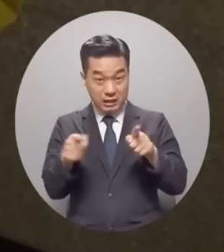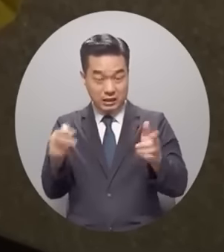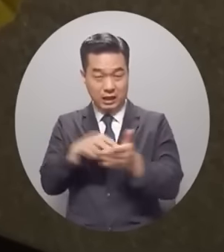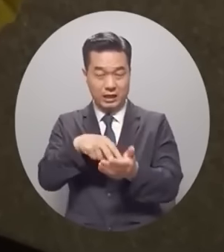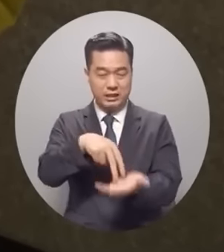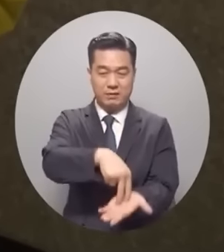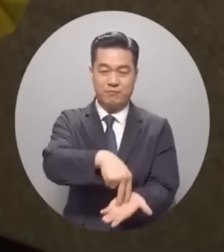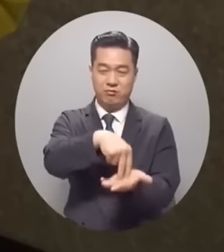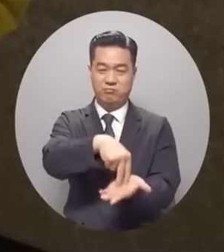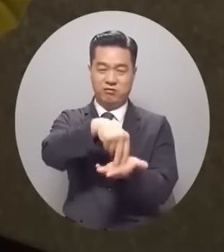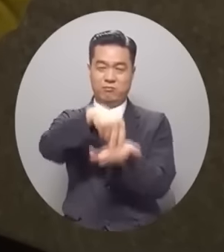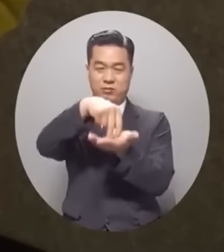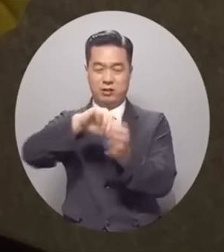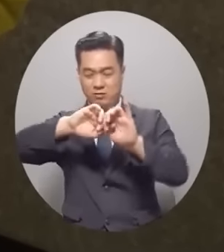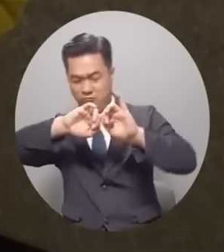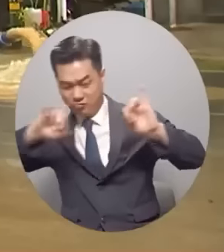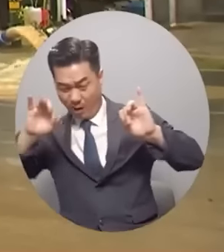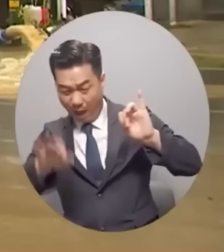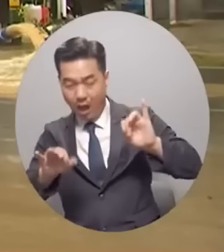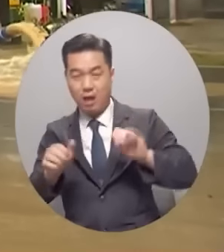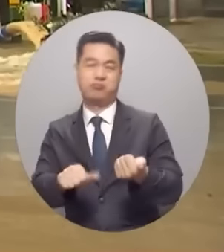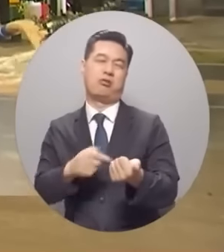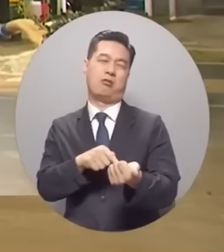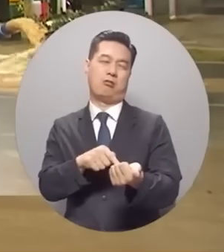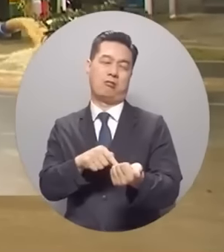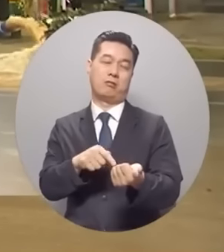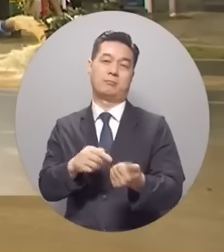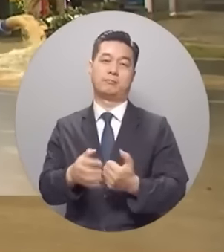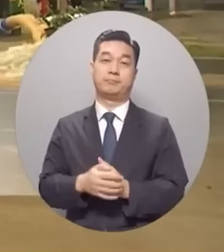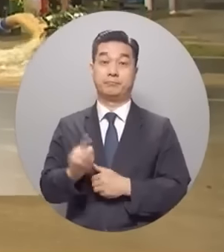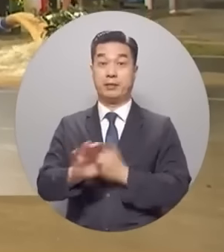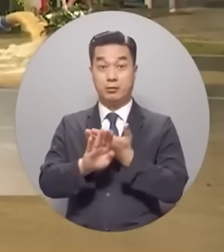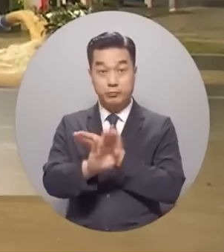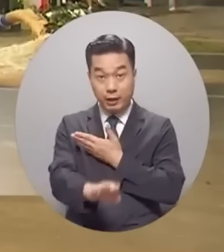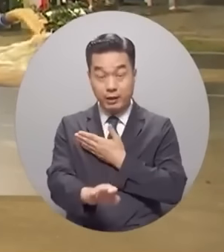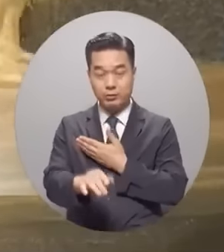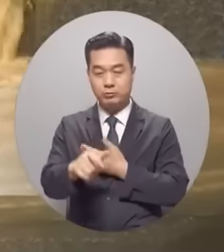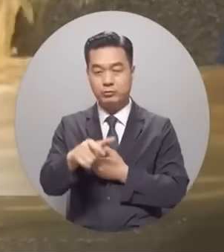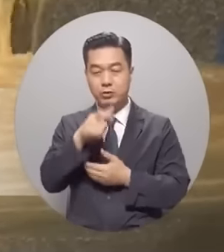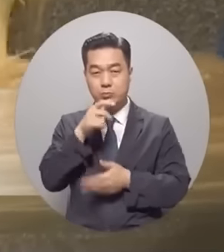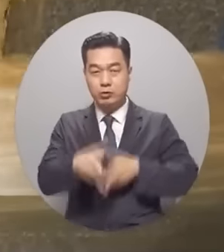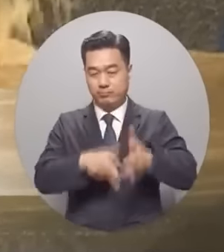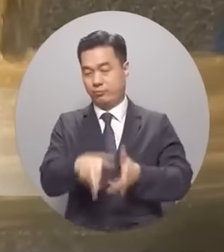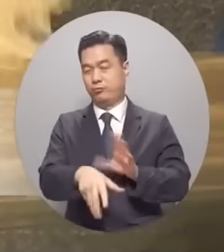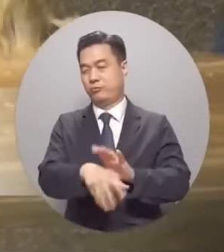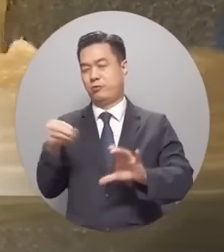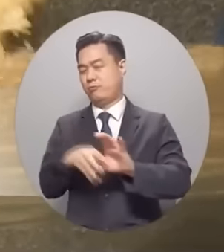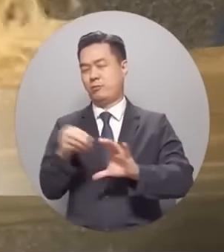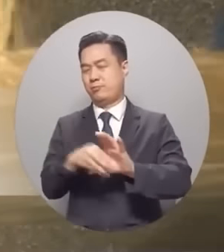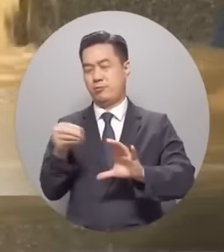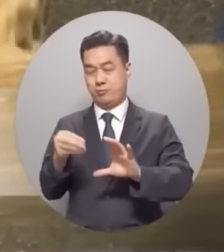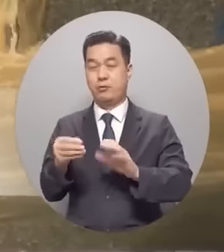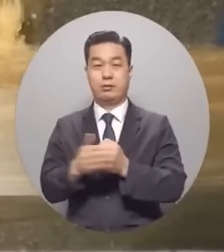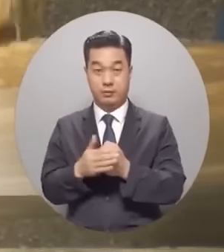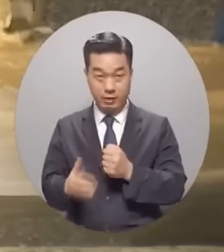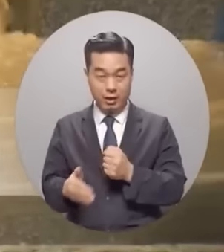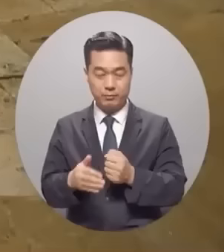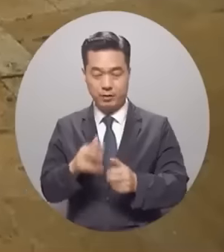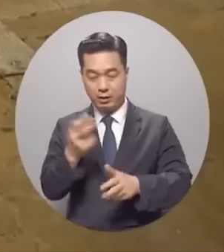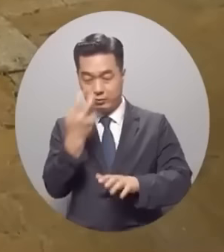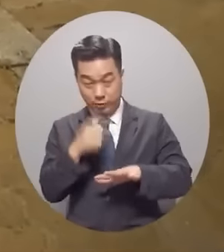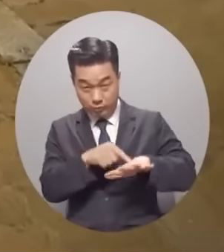끌어올려 숨진 남성을 수습했습니다. 소방당국은 이후에도 배수 차량을 동원해 지하 주차장에 물을 빼내며 수색 작업을